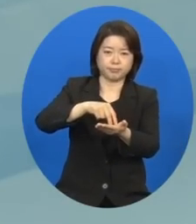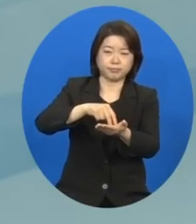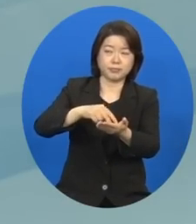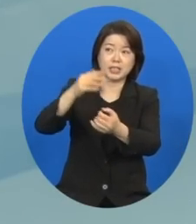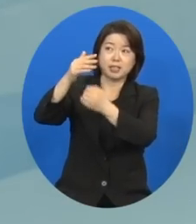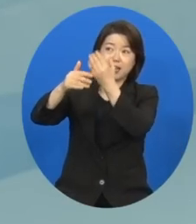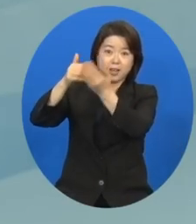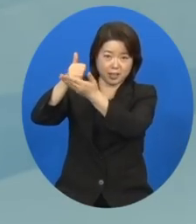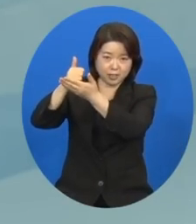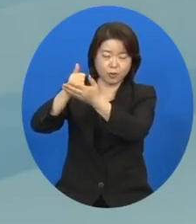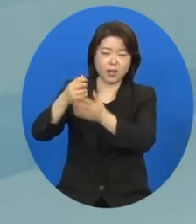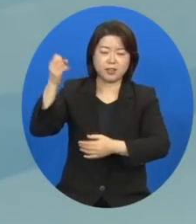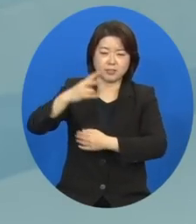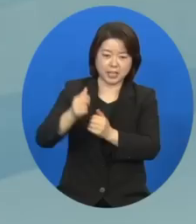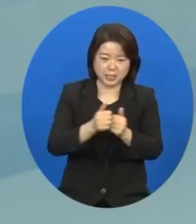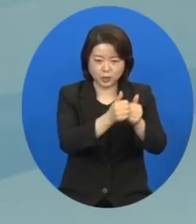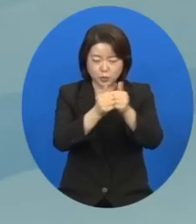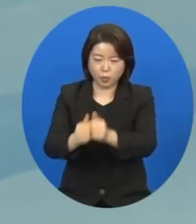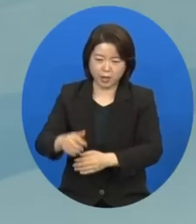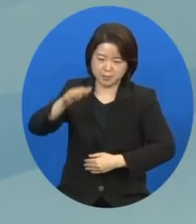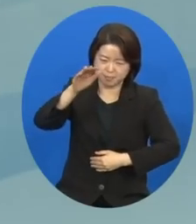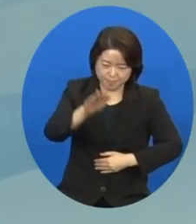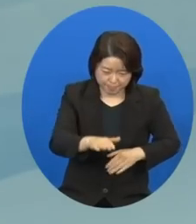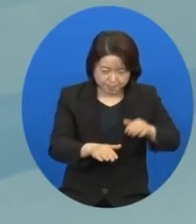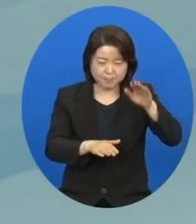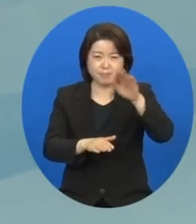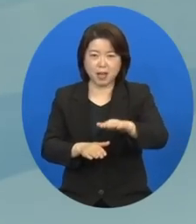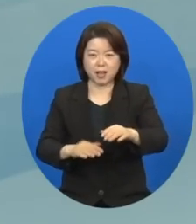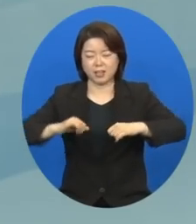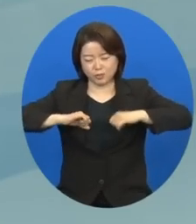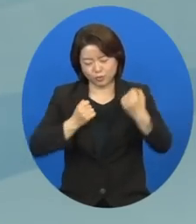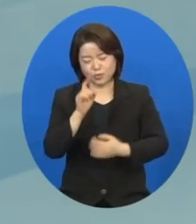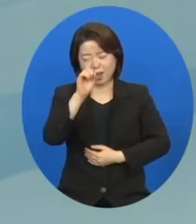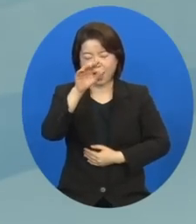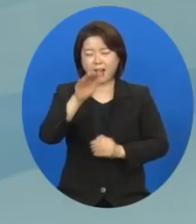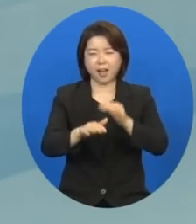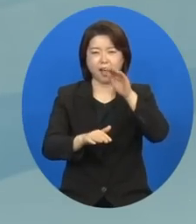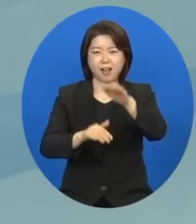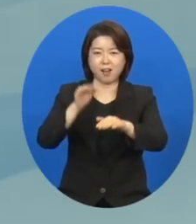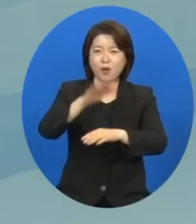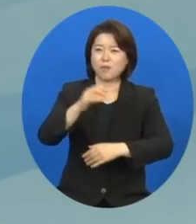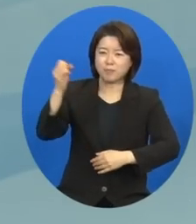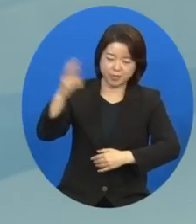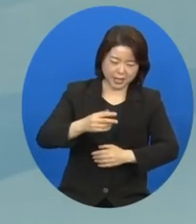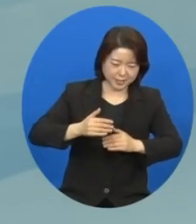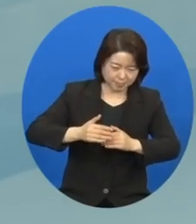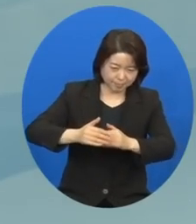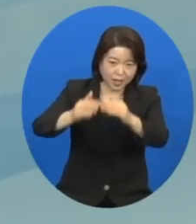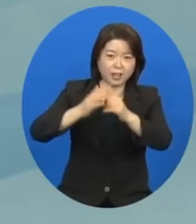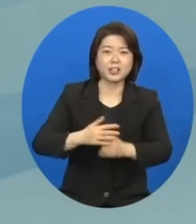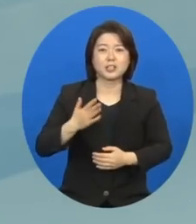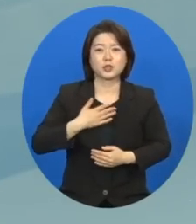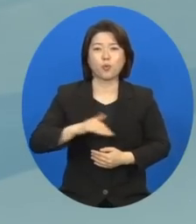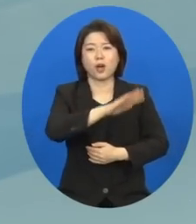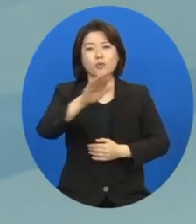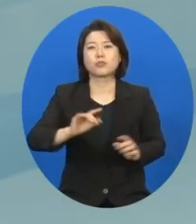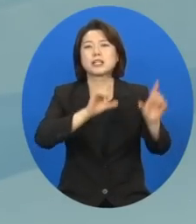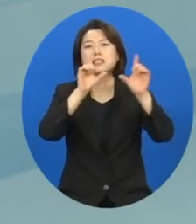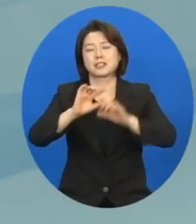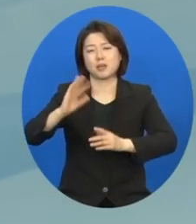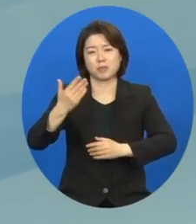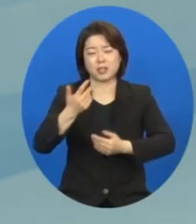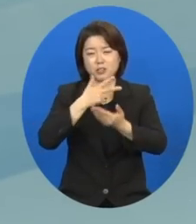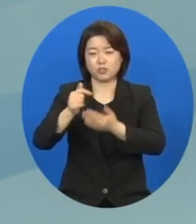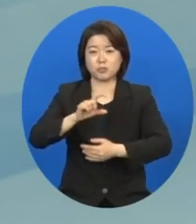그분과 다시 그 동행의 발걸음으로 순종의 한 걸음 한 걸음씩 다시 한번 나아가시는 저와 여러분들의 삶이 되시기를 주님의